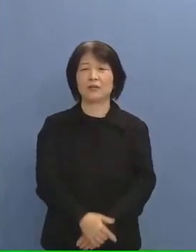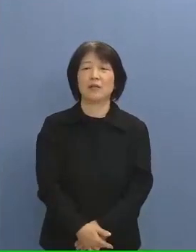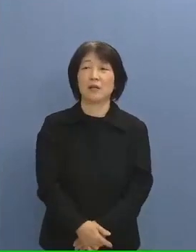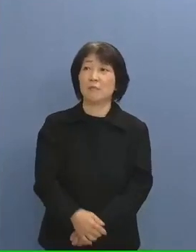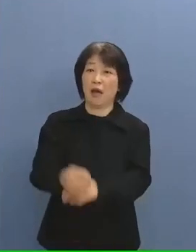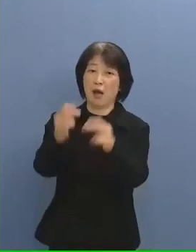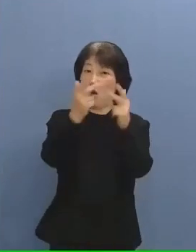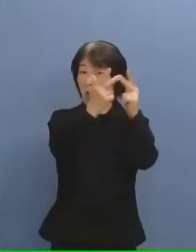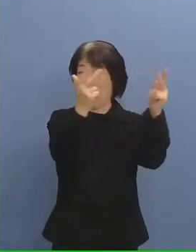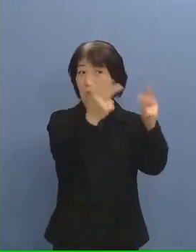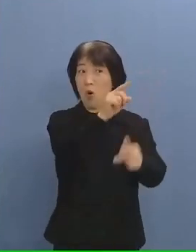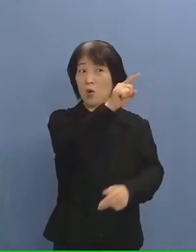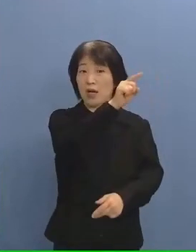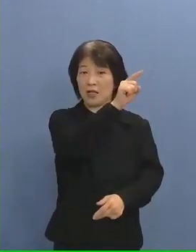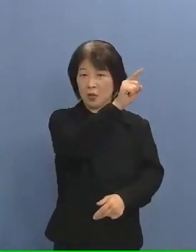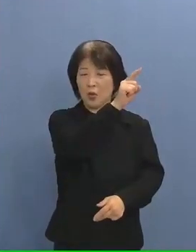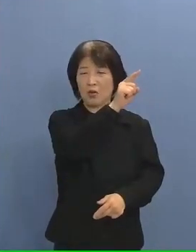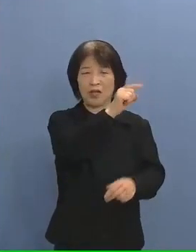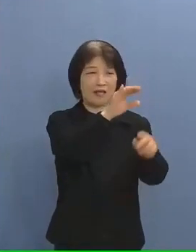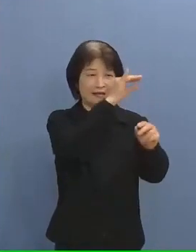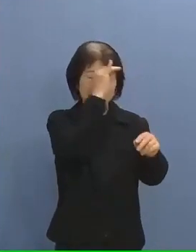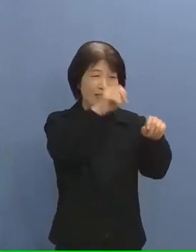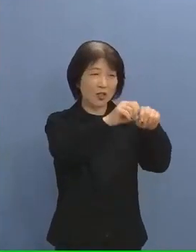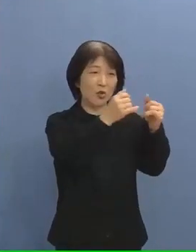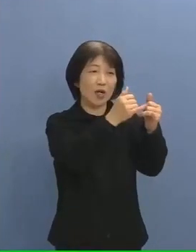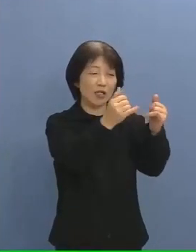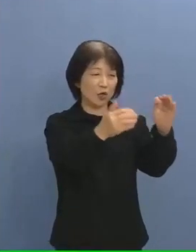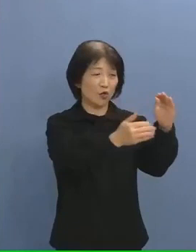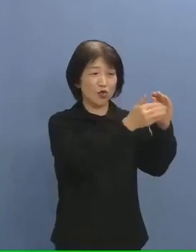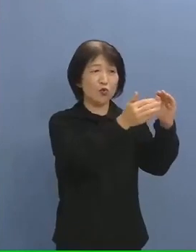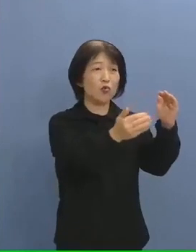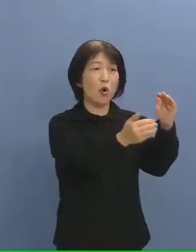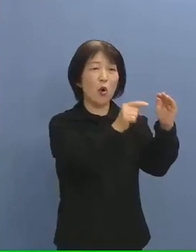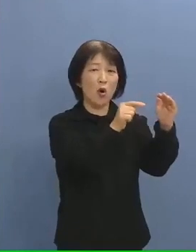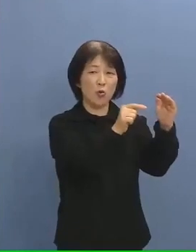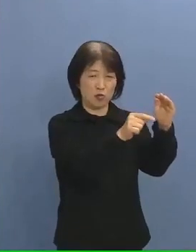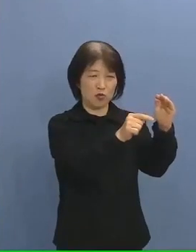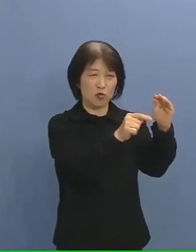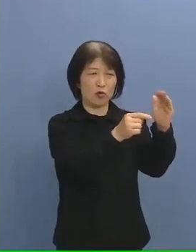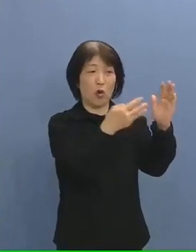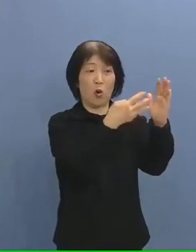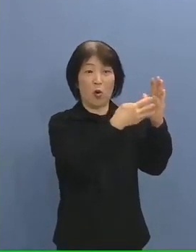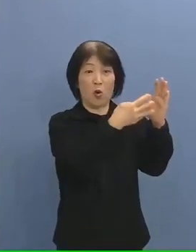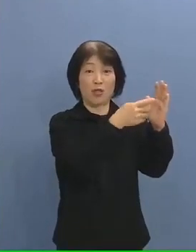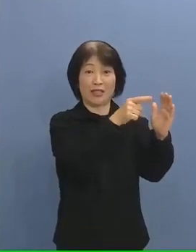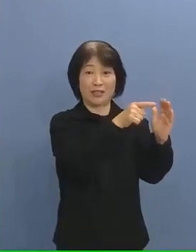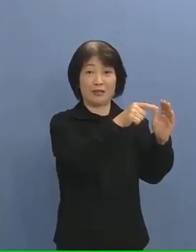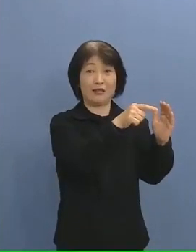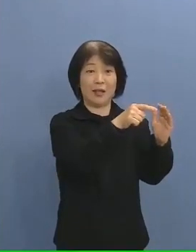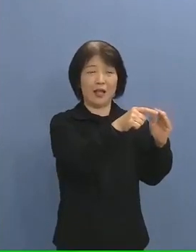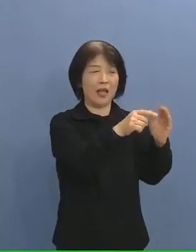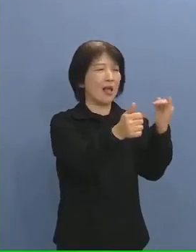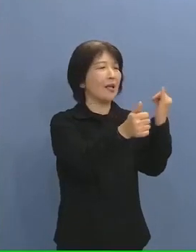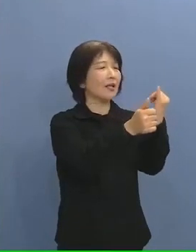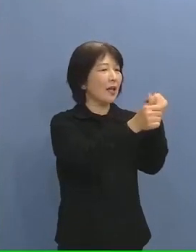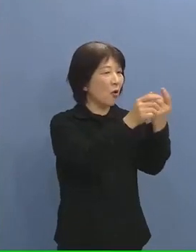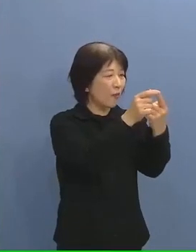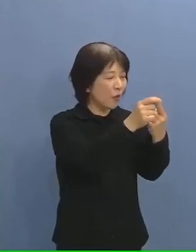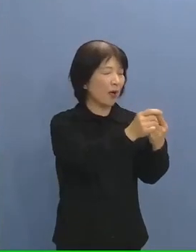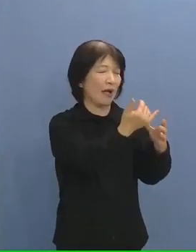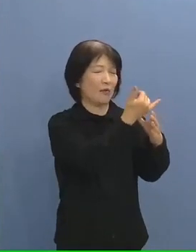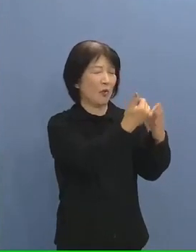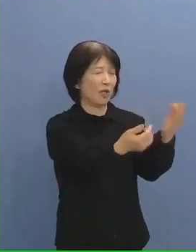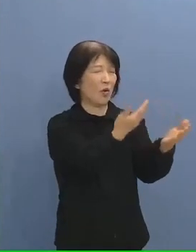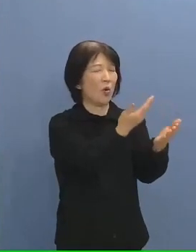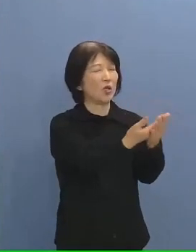北海道で知的障害者のグループホームを運営する法人の中で結婚等を希望する場合